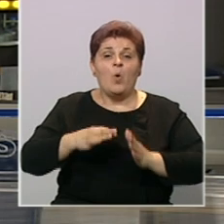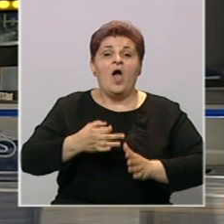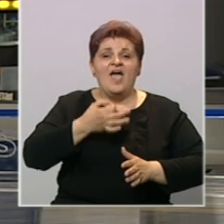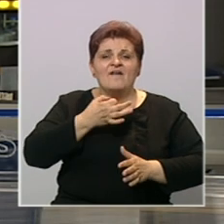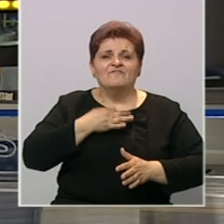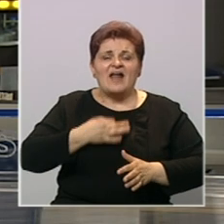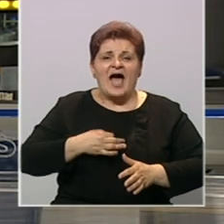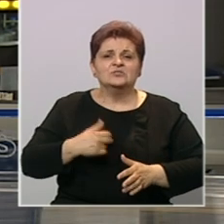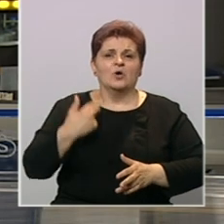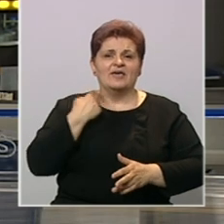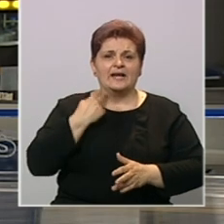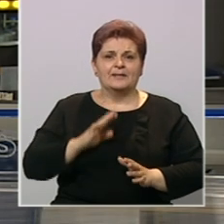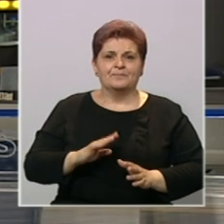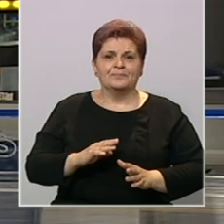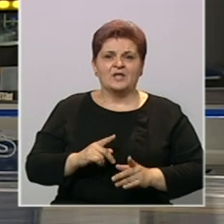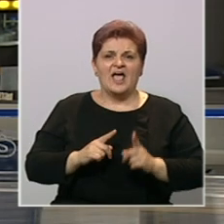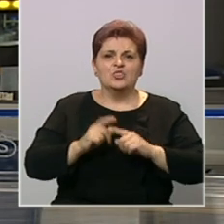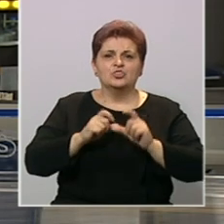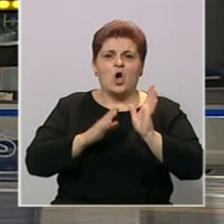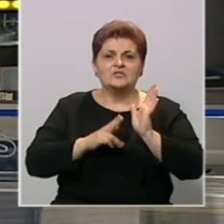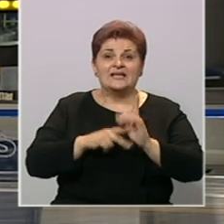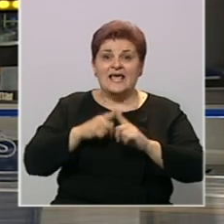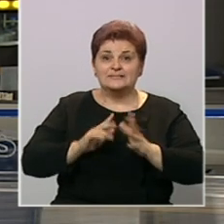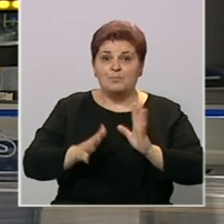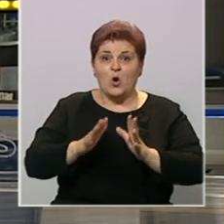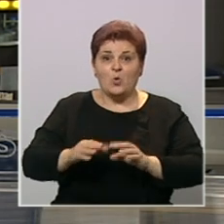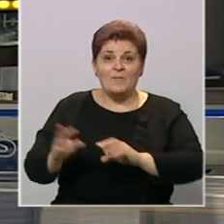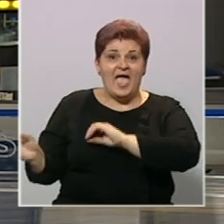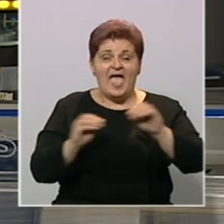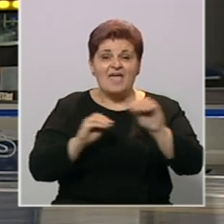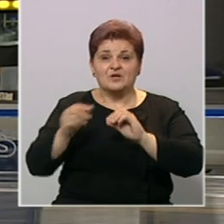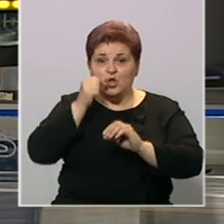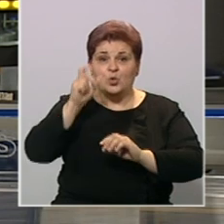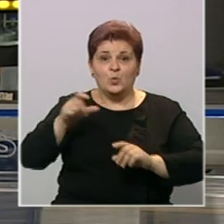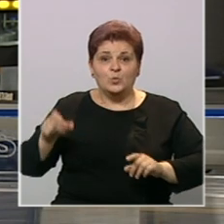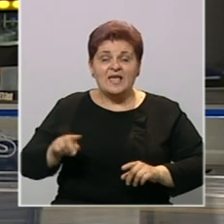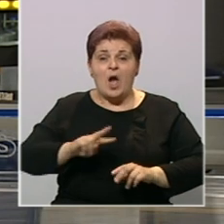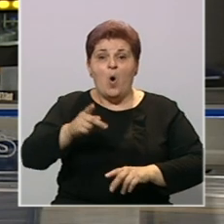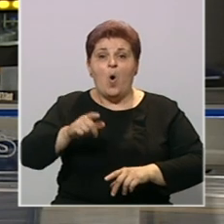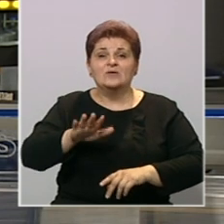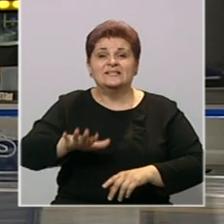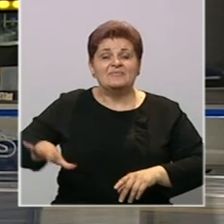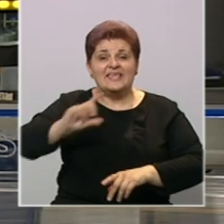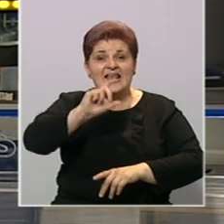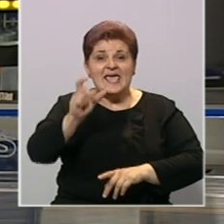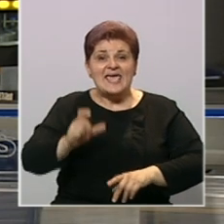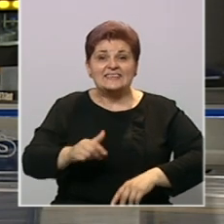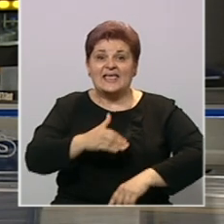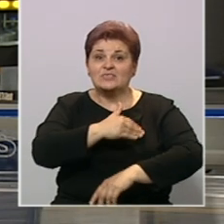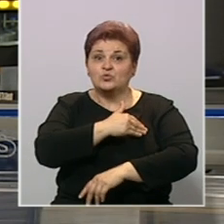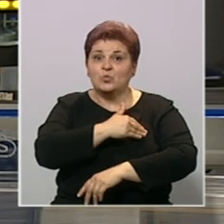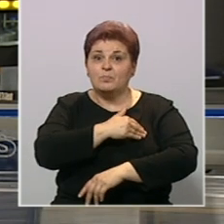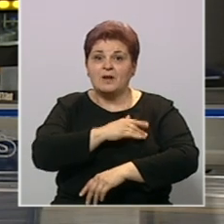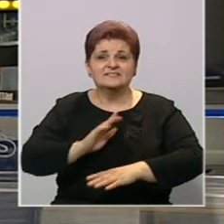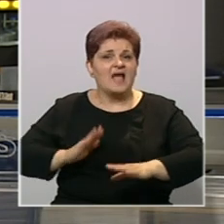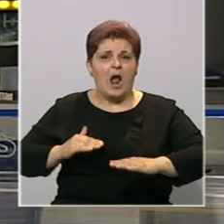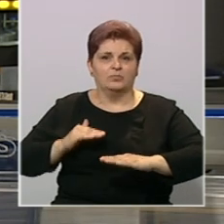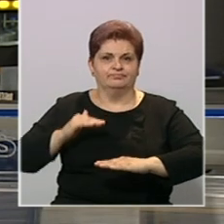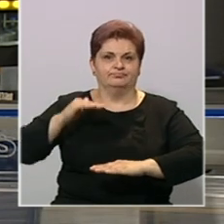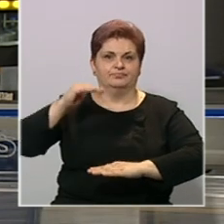u Francuskoj i Velikoj Britaniji. U Toskani je zbog požara evakuisano stanovništvo, a i u ostalim dijelovima Italije temperature